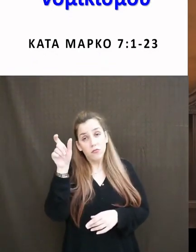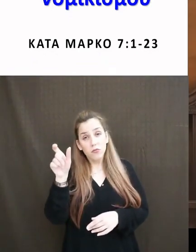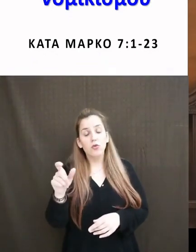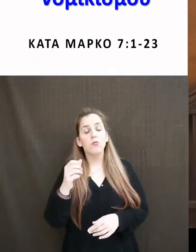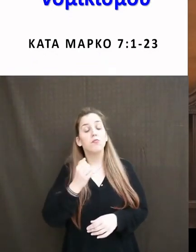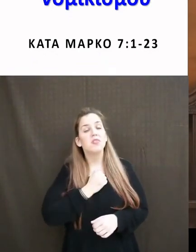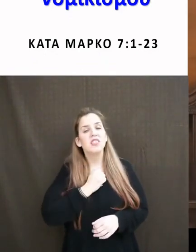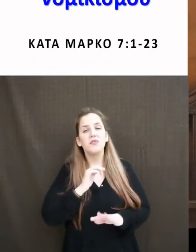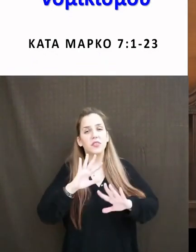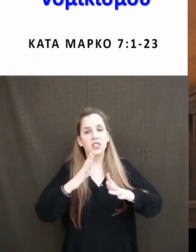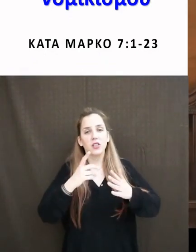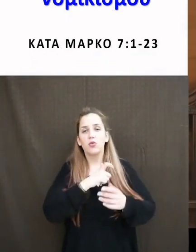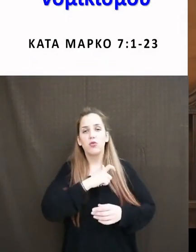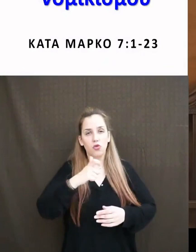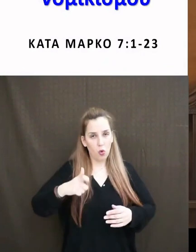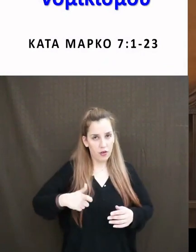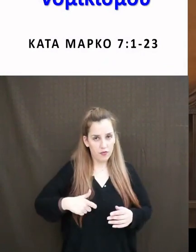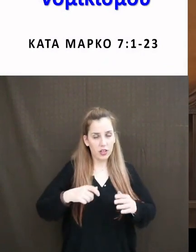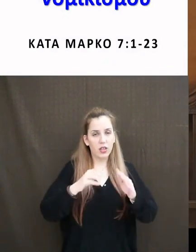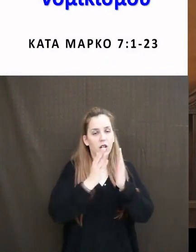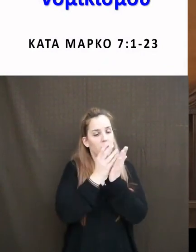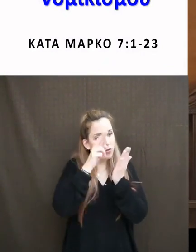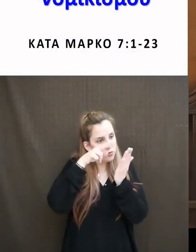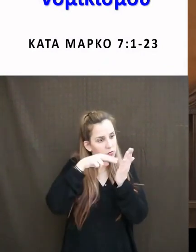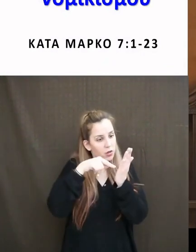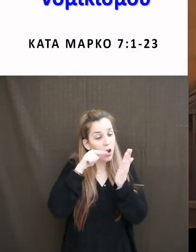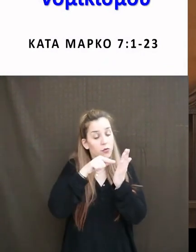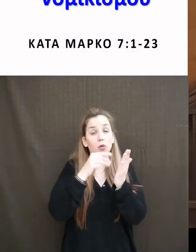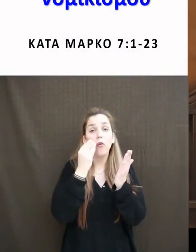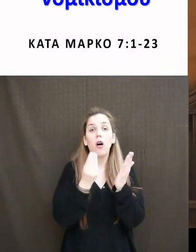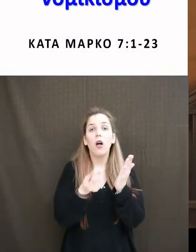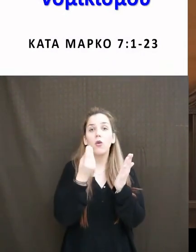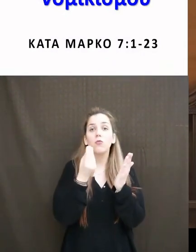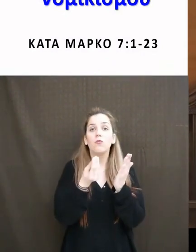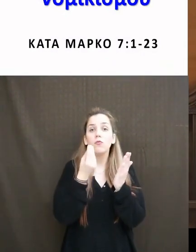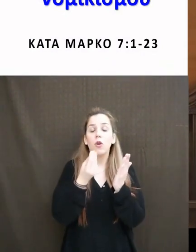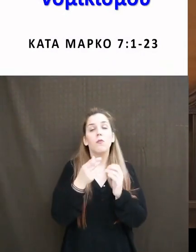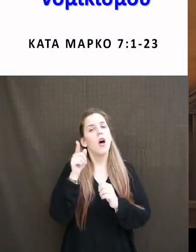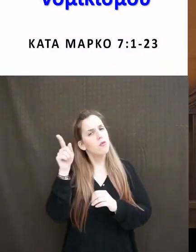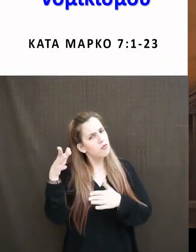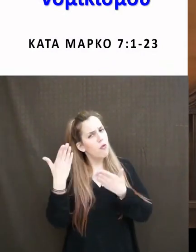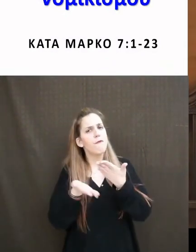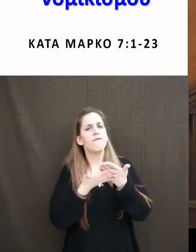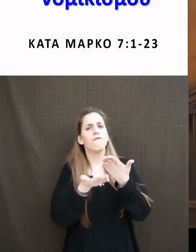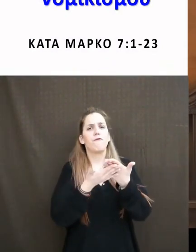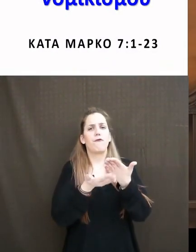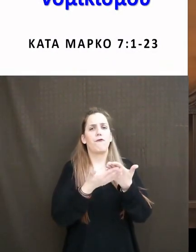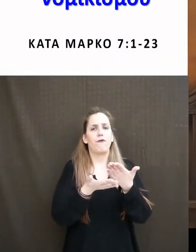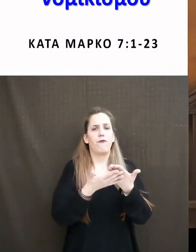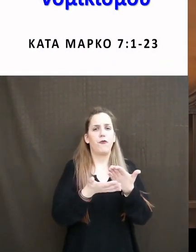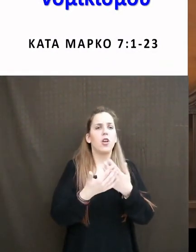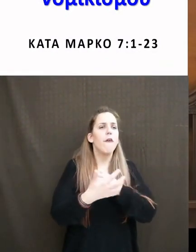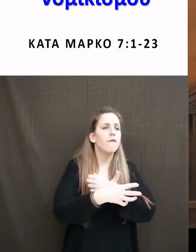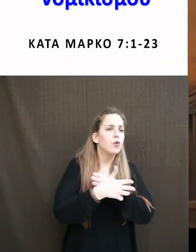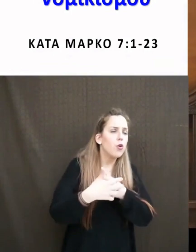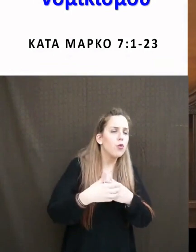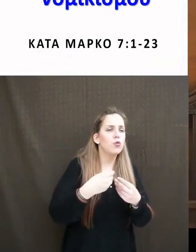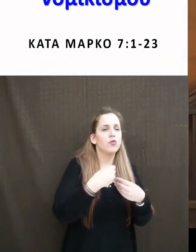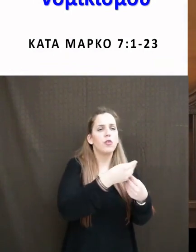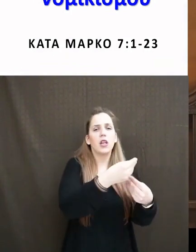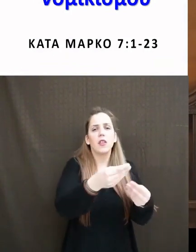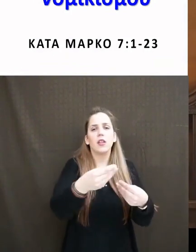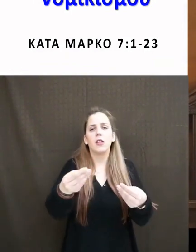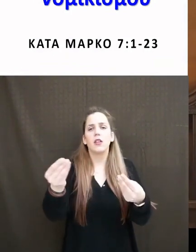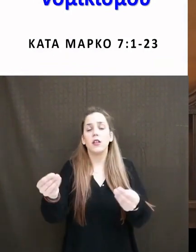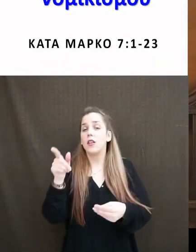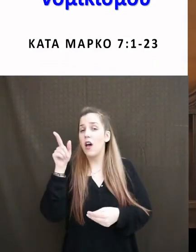αλάθητη. Δίνει το δέκατό του. Βοηθάει σε διακονίες. Είναι πιστός